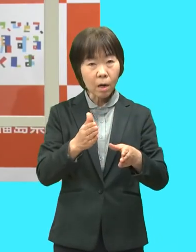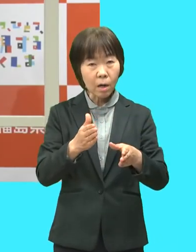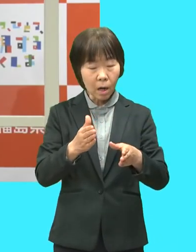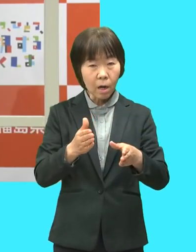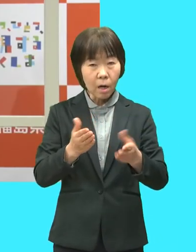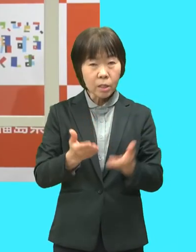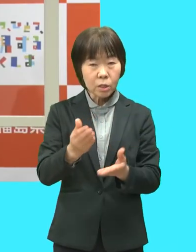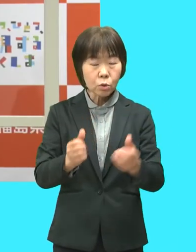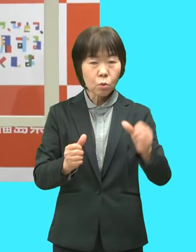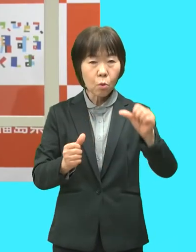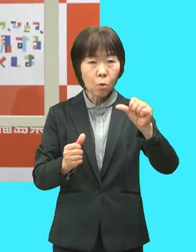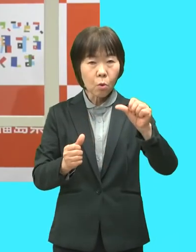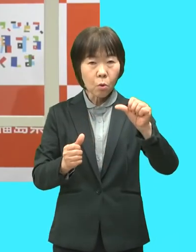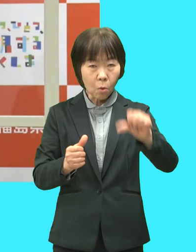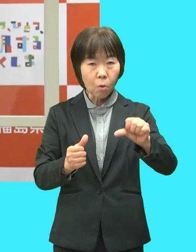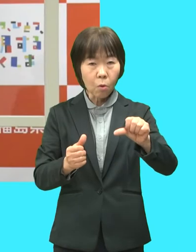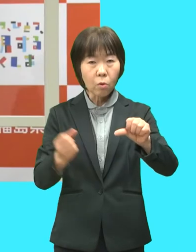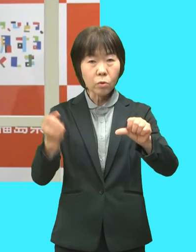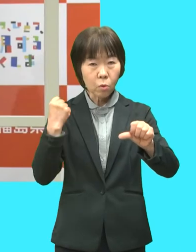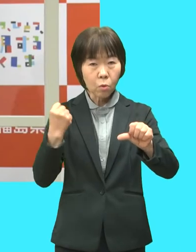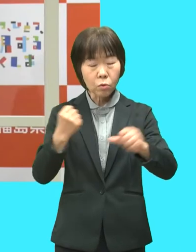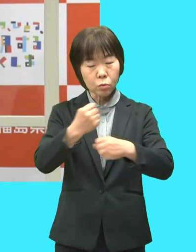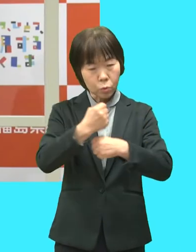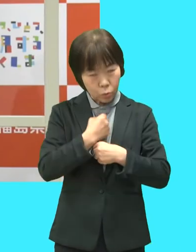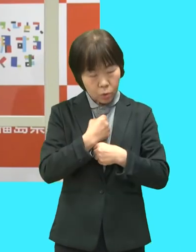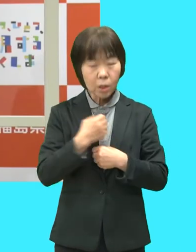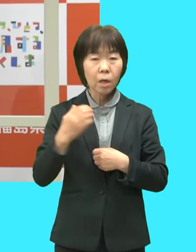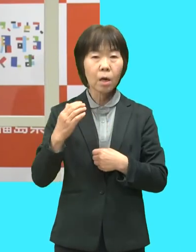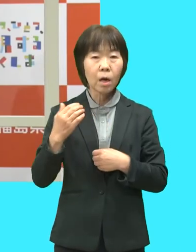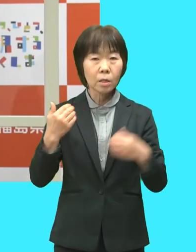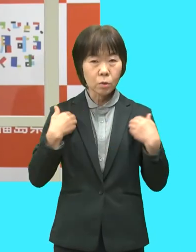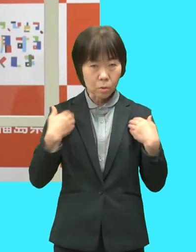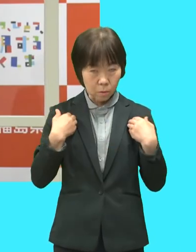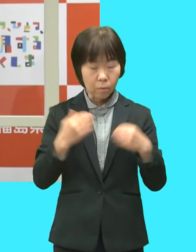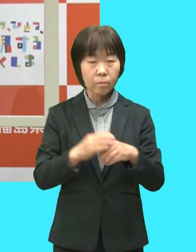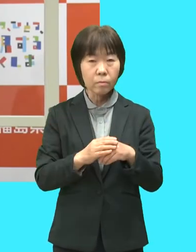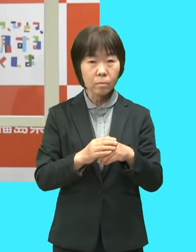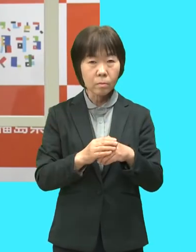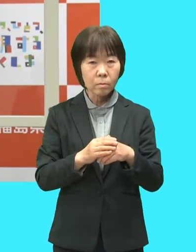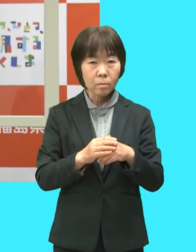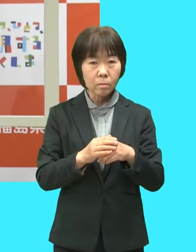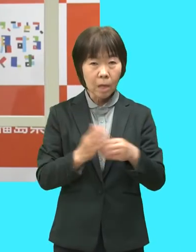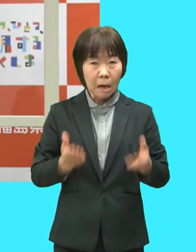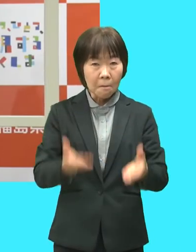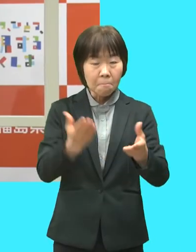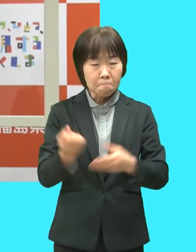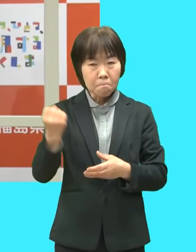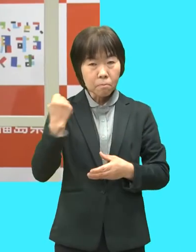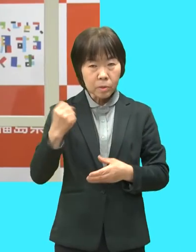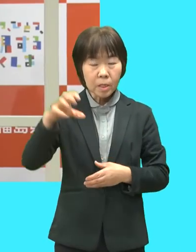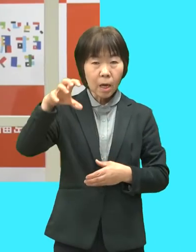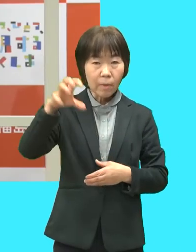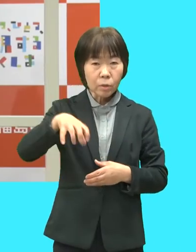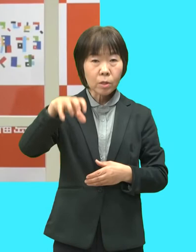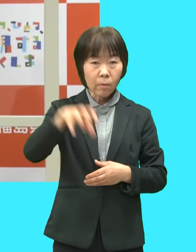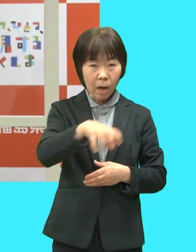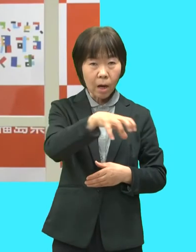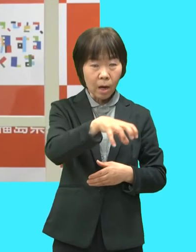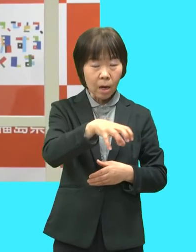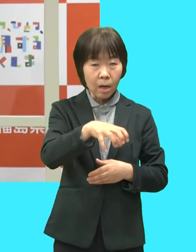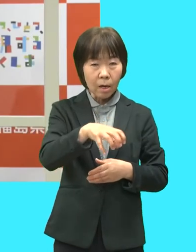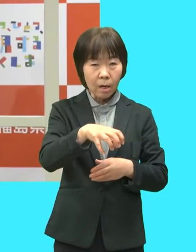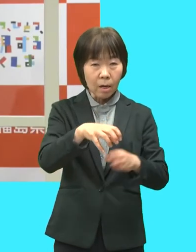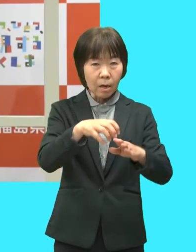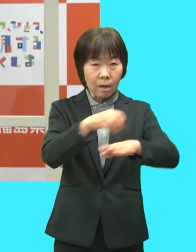強程度の地震に注意する必要があります。揺れの強かった地域では落石や崖崩れな